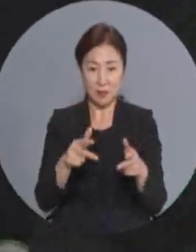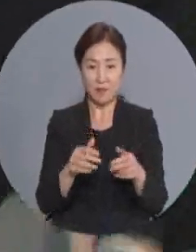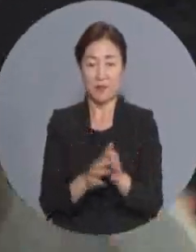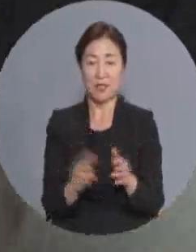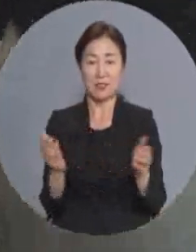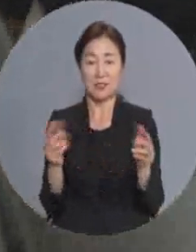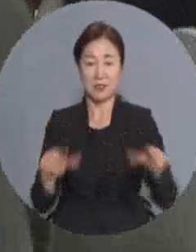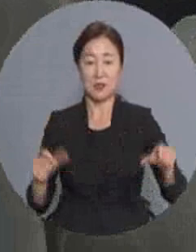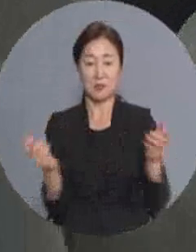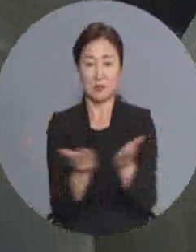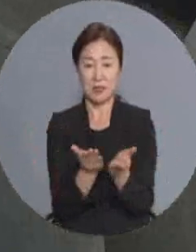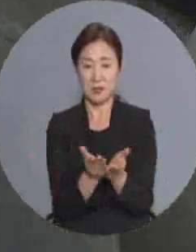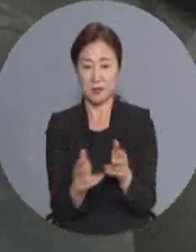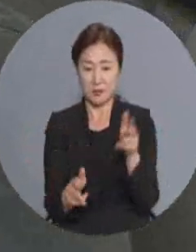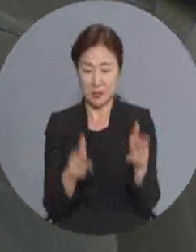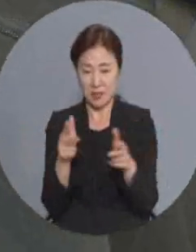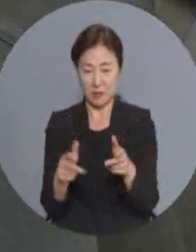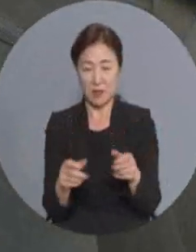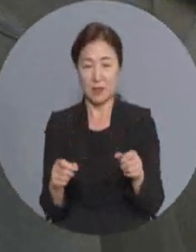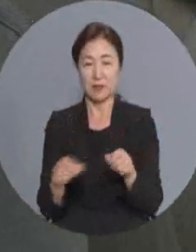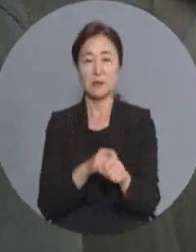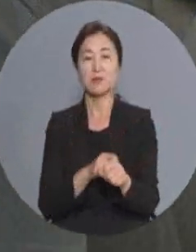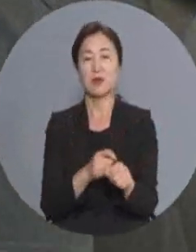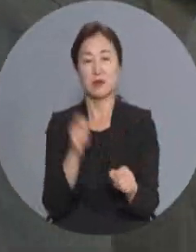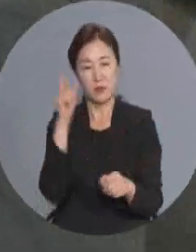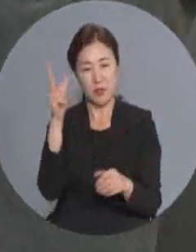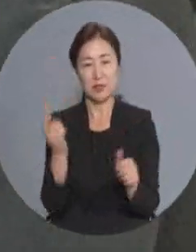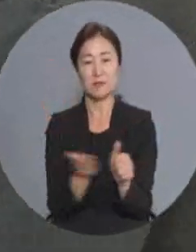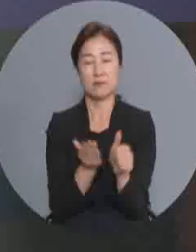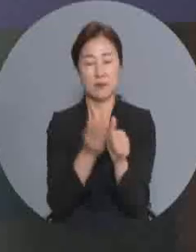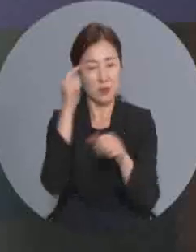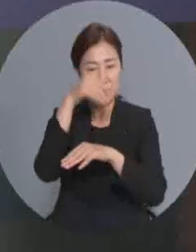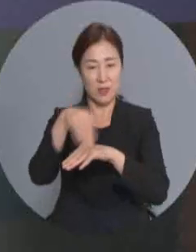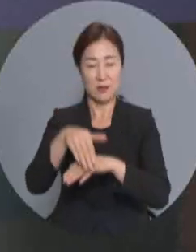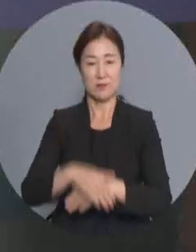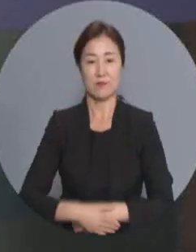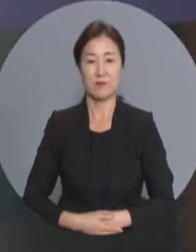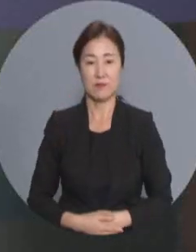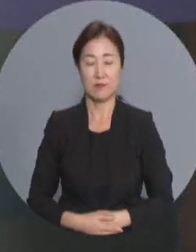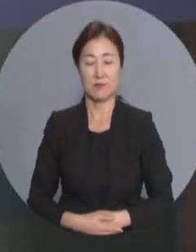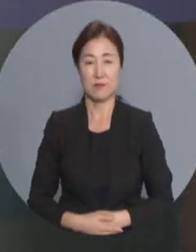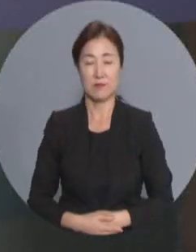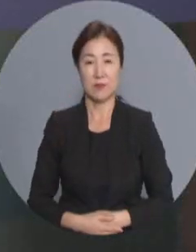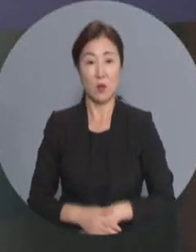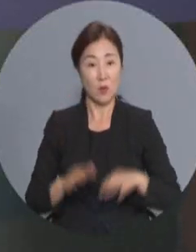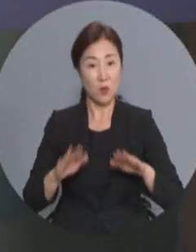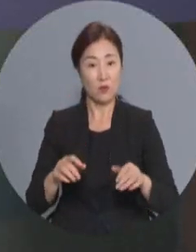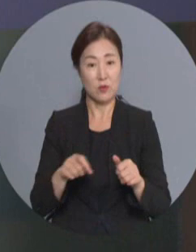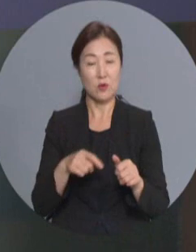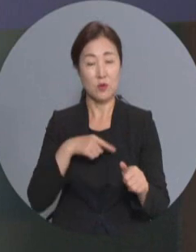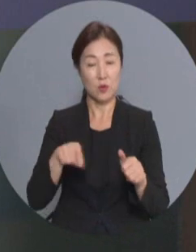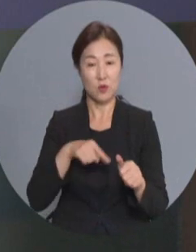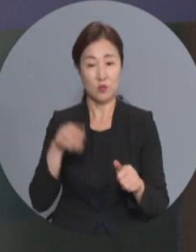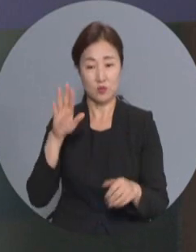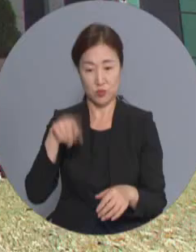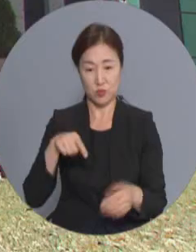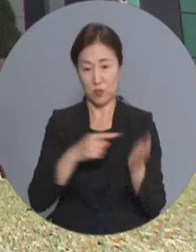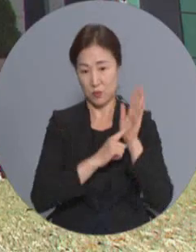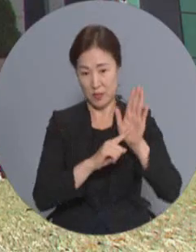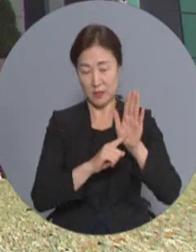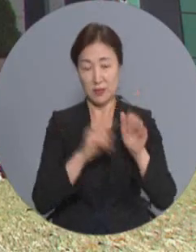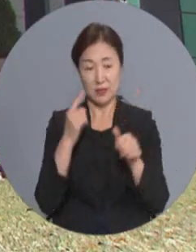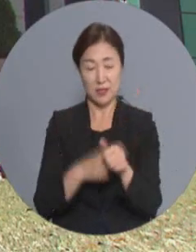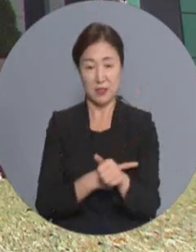맞춤형 전략 사업의 특화 인재육성에도 적극 나설 계획입니다 순천은 이번 교육부의 교육발전 특구